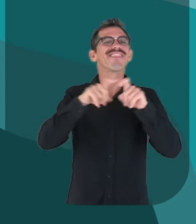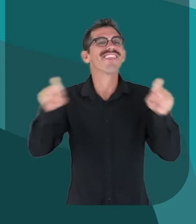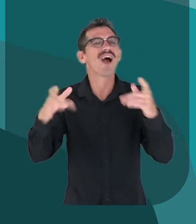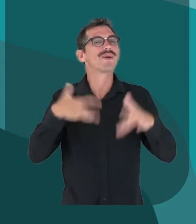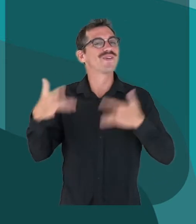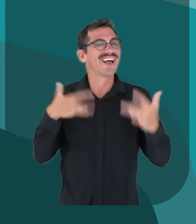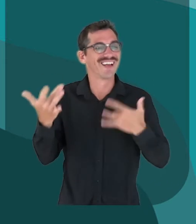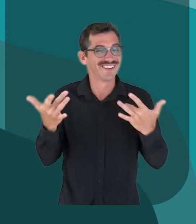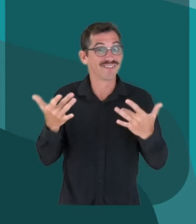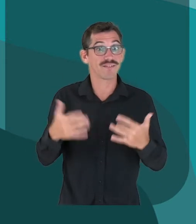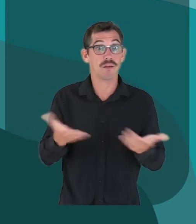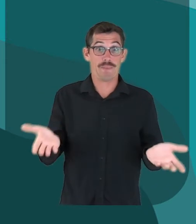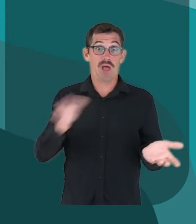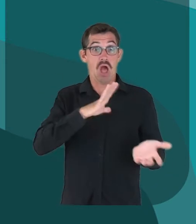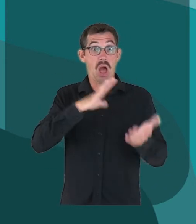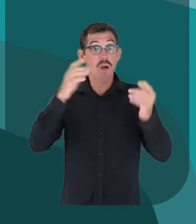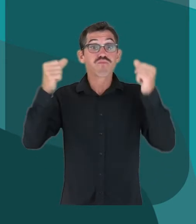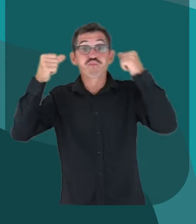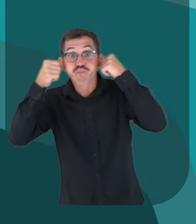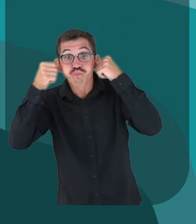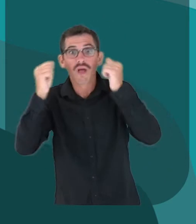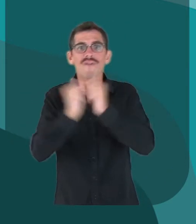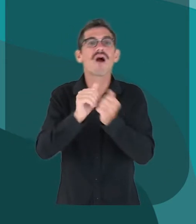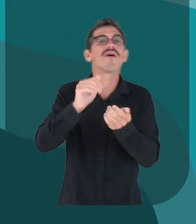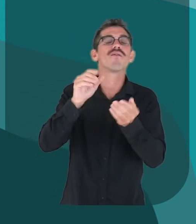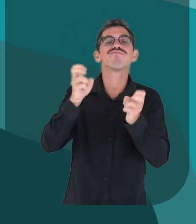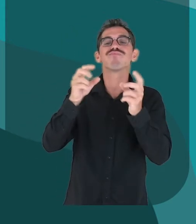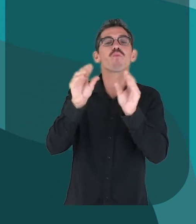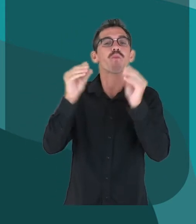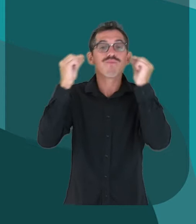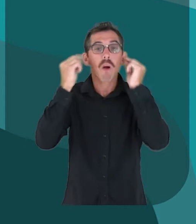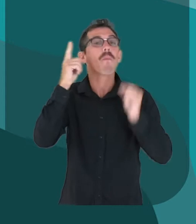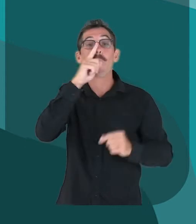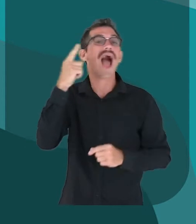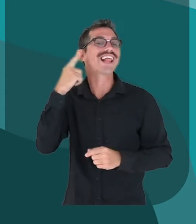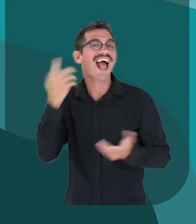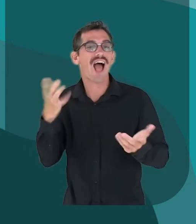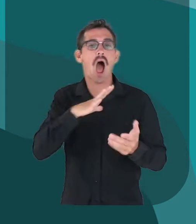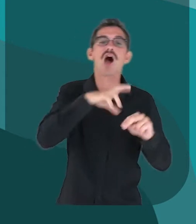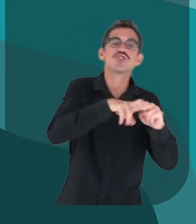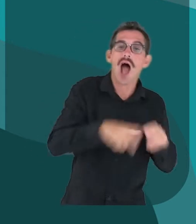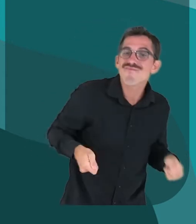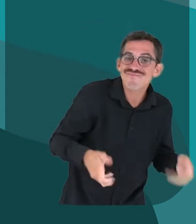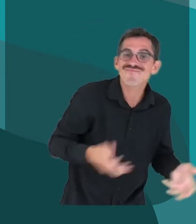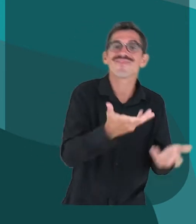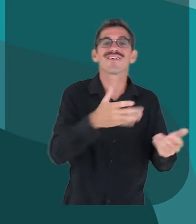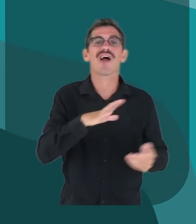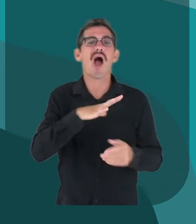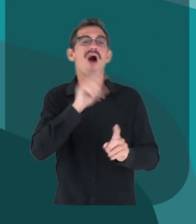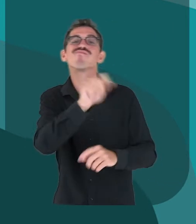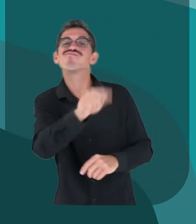contraintes sensorielles. Fait que t'en avais qui avaient des bouchons avec des coquilles, tu ne pouvais rien entendre. T'en avais qui avaient des chaises roulantes. T'en avais qui